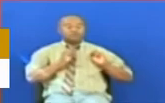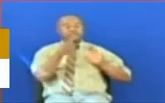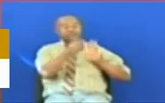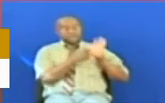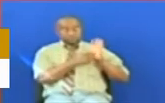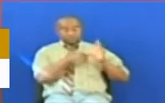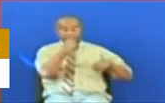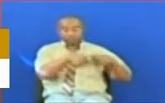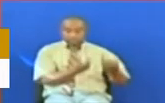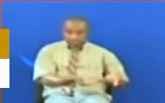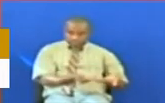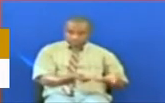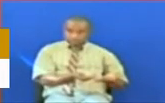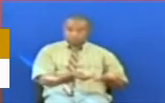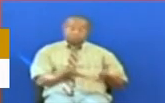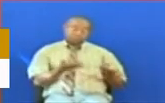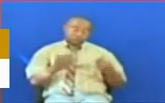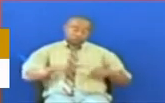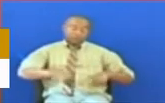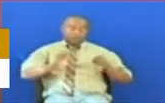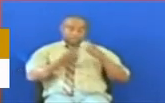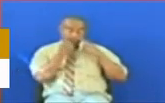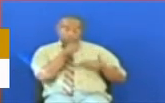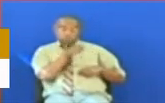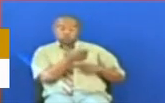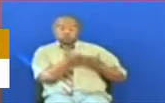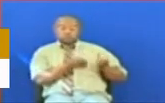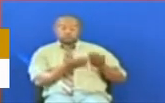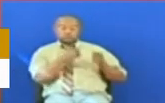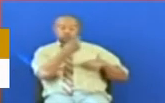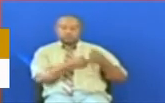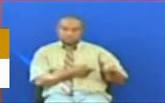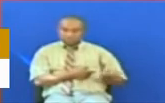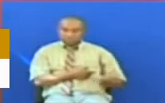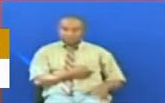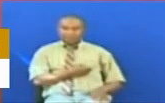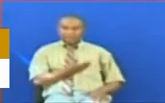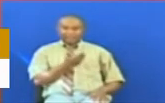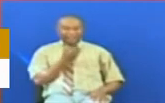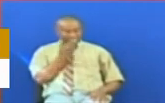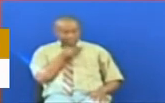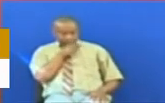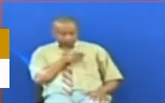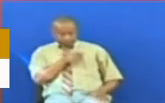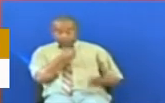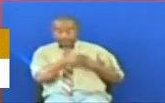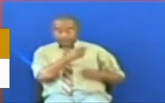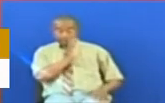na mamlaka za uteuzi zitaona kwamba huyu mkurugenzi aendelee, basi awe eligible for another